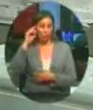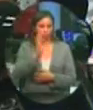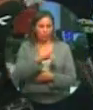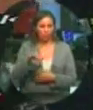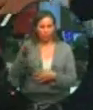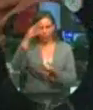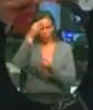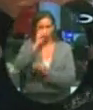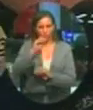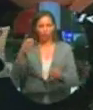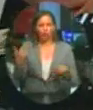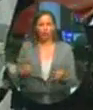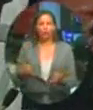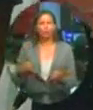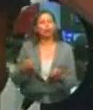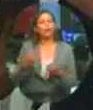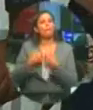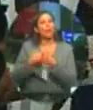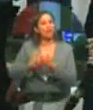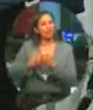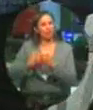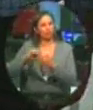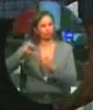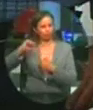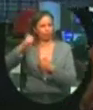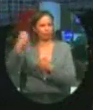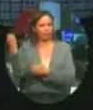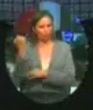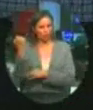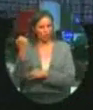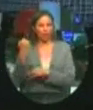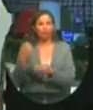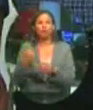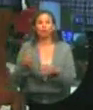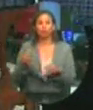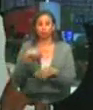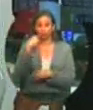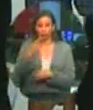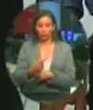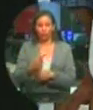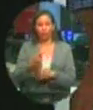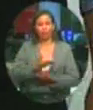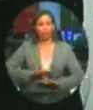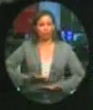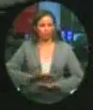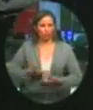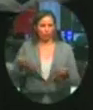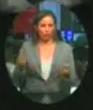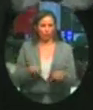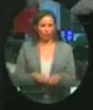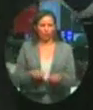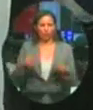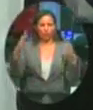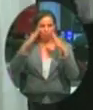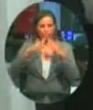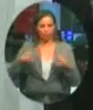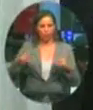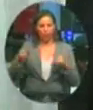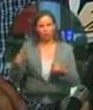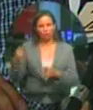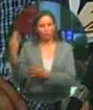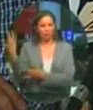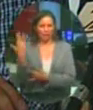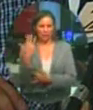היום על החרפת מאבקם והכריזו על שביתת רעב החל מהערב באוהל בית החולים השדה בגן סאקר